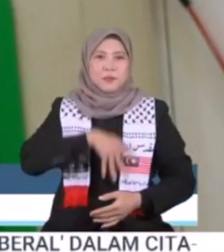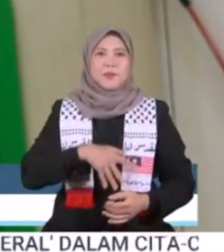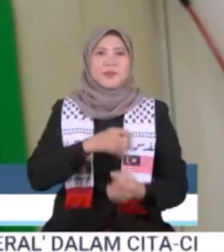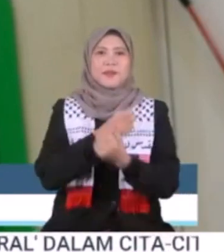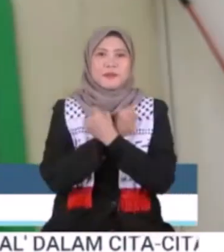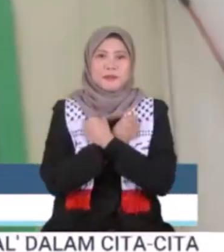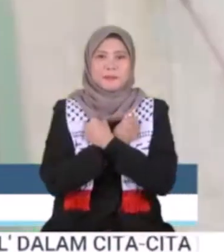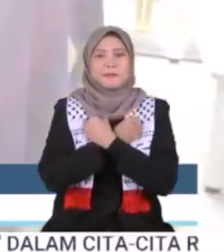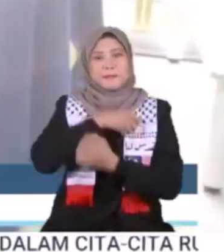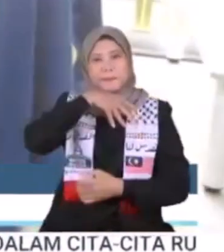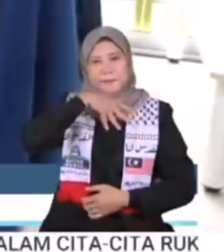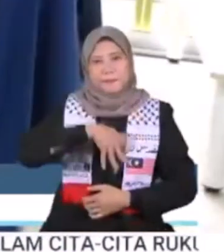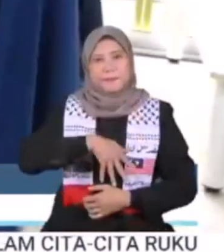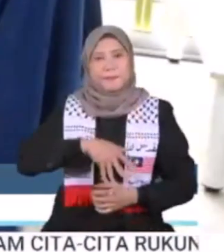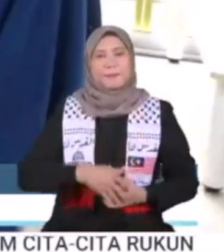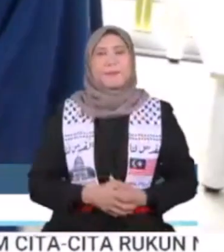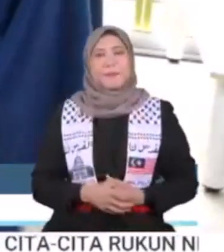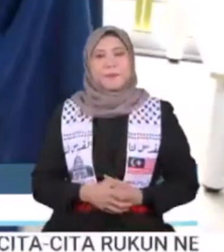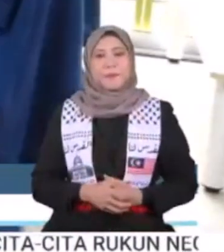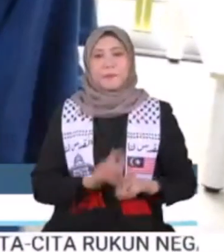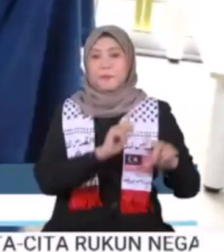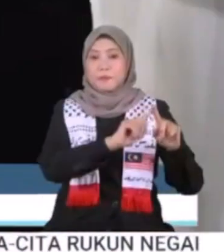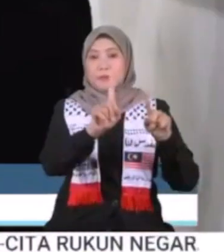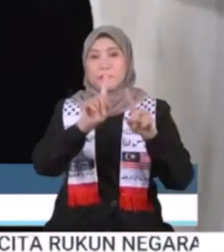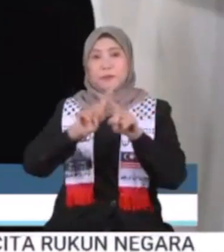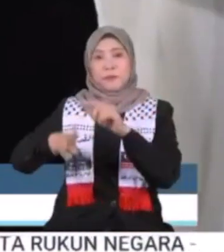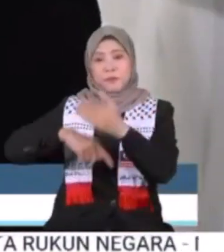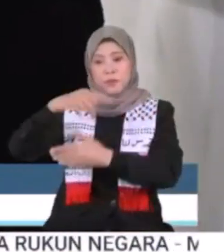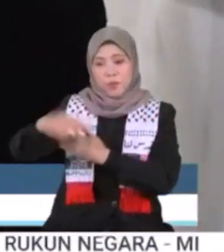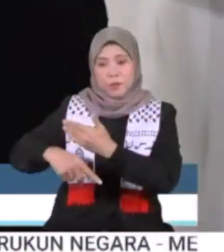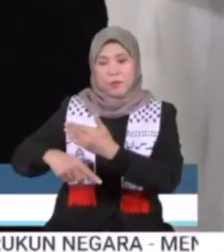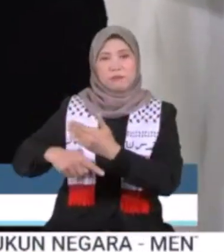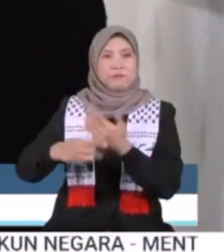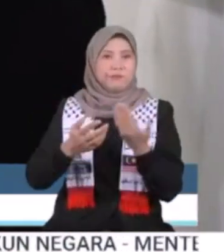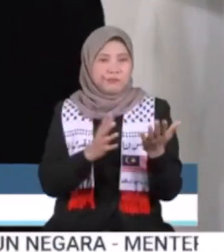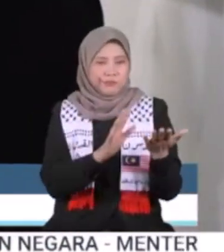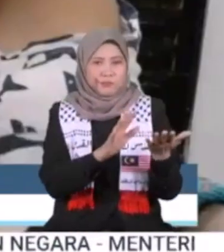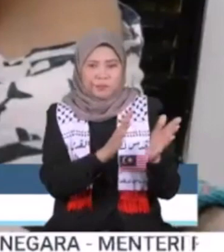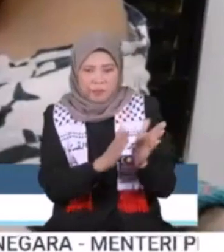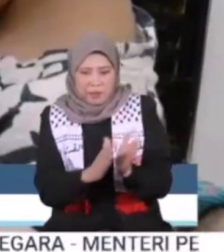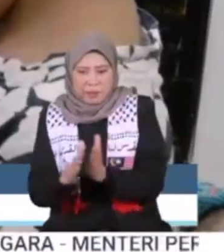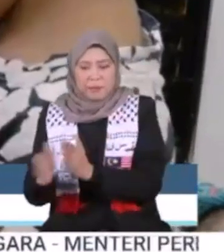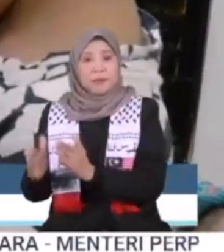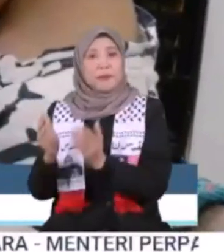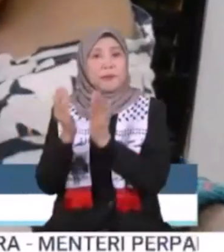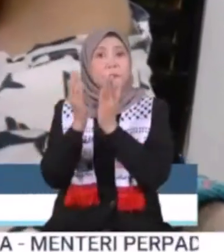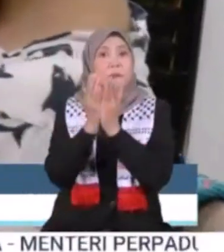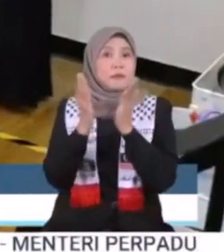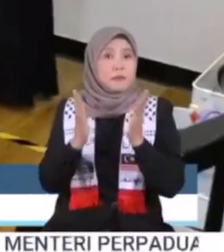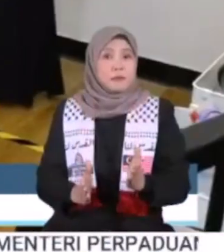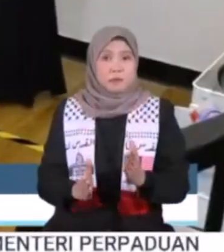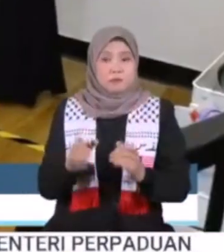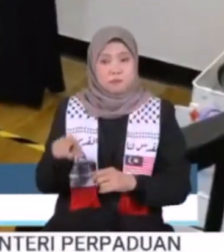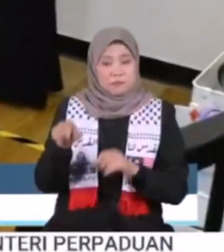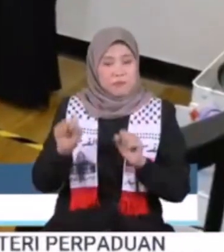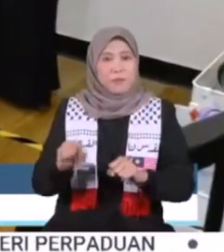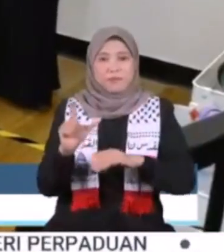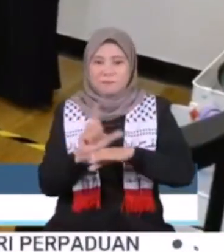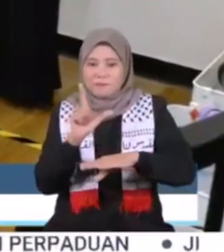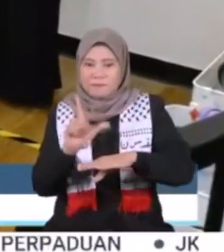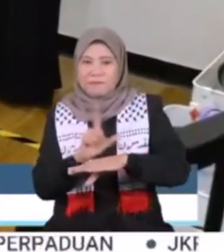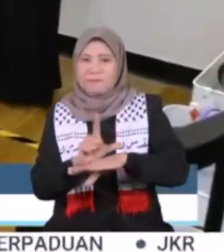mencintai Rasulullah SAW. Pelbagai program dan rutin dirangka di mana pelajar boleh mempraktikkan